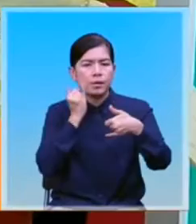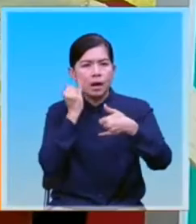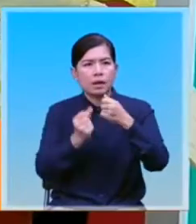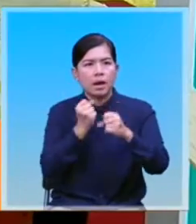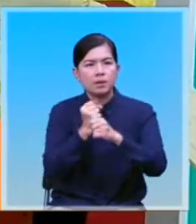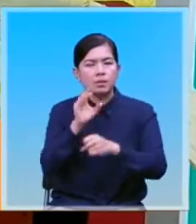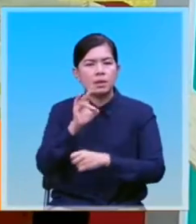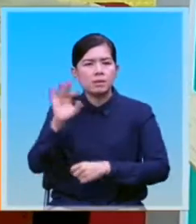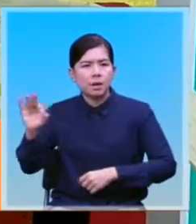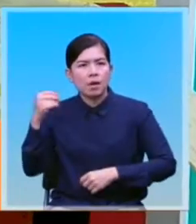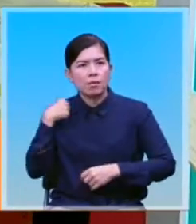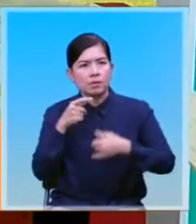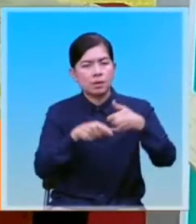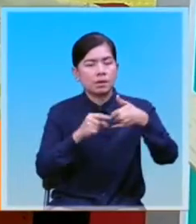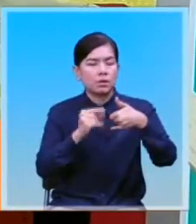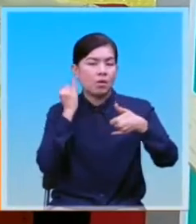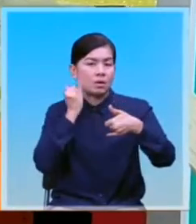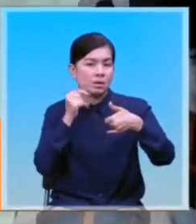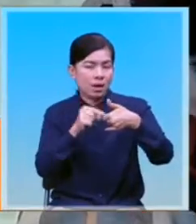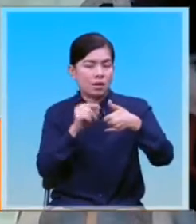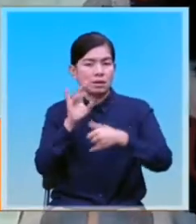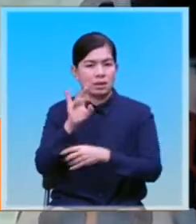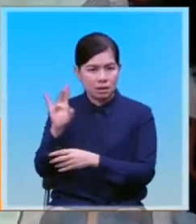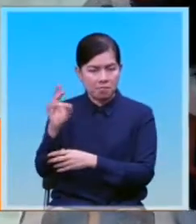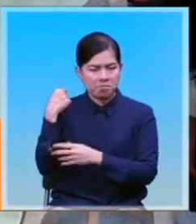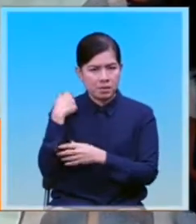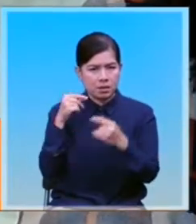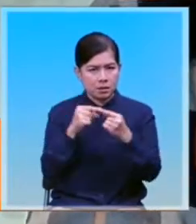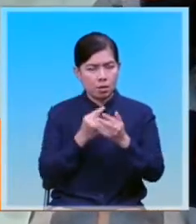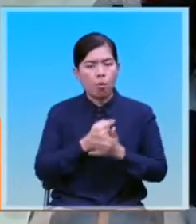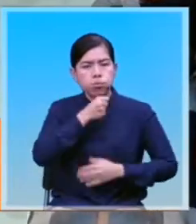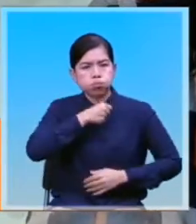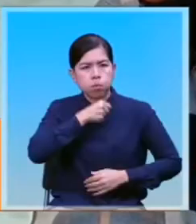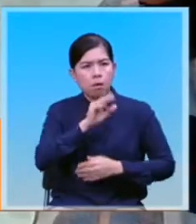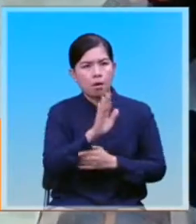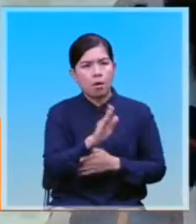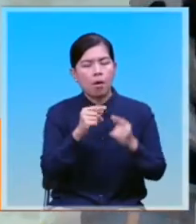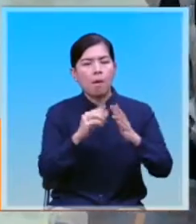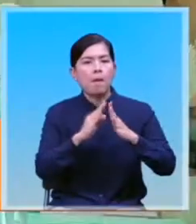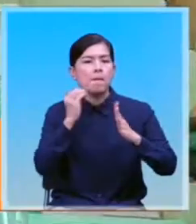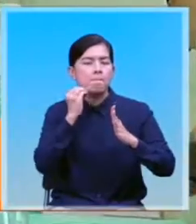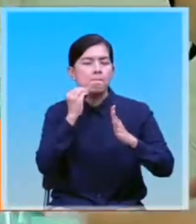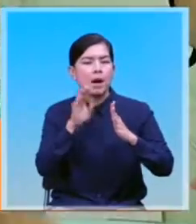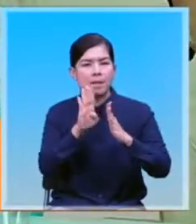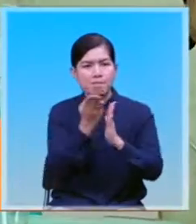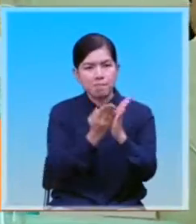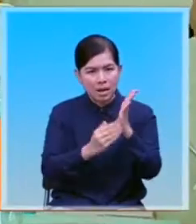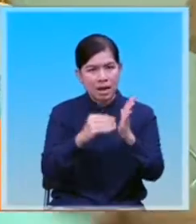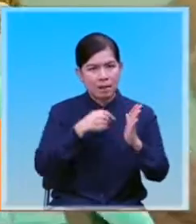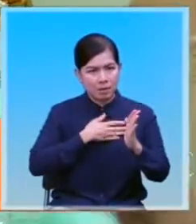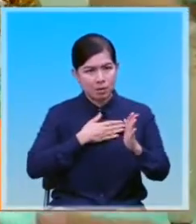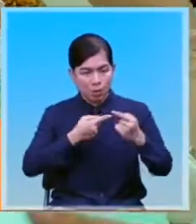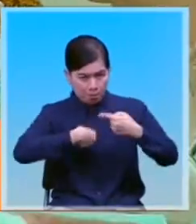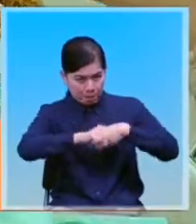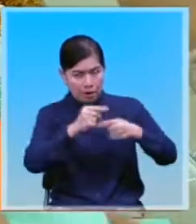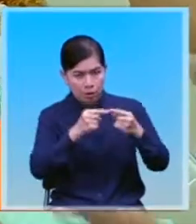คุณยายพิชญาจริยานุวัฒน์อายุ77ปีเป็นผู้สูงอายุของบ้านบางแคที่ตั้งใจเดินทางมาเย็บหน้ากากอนามั